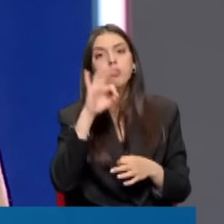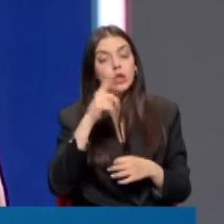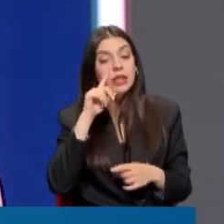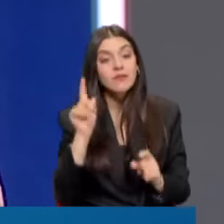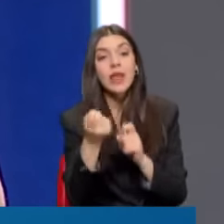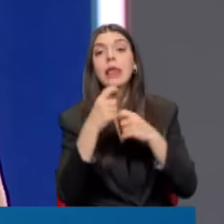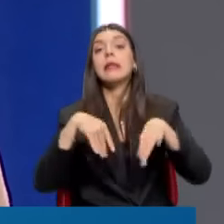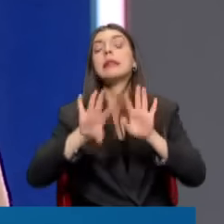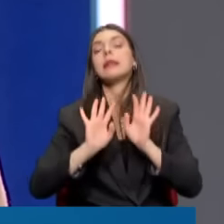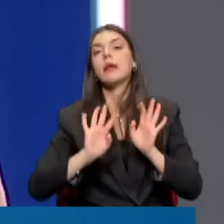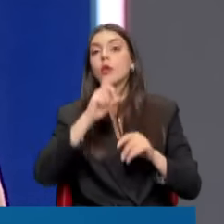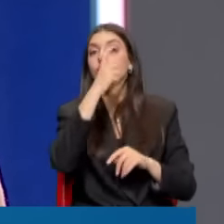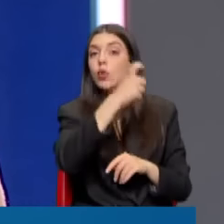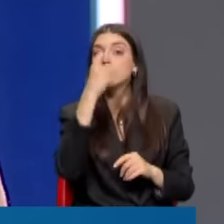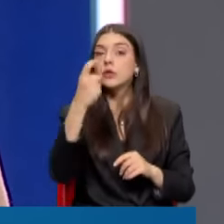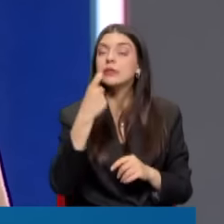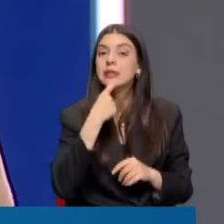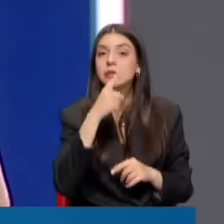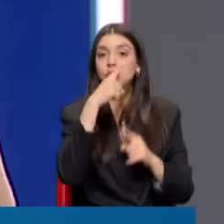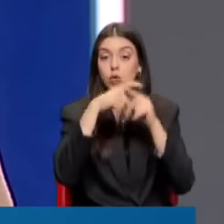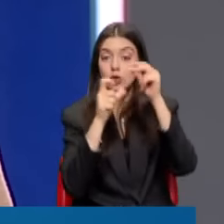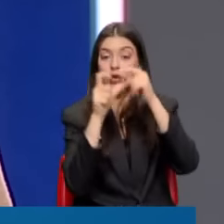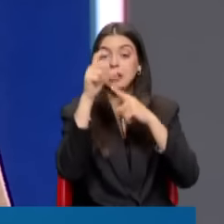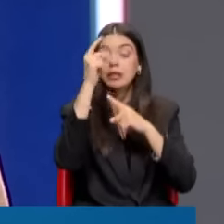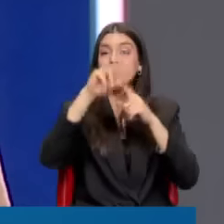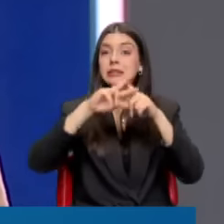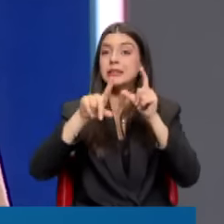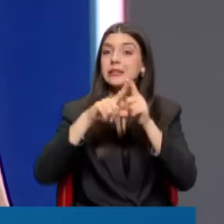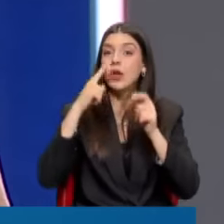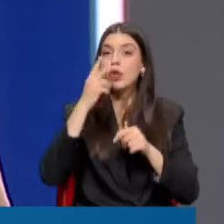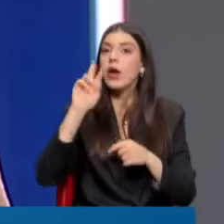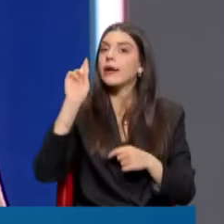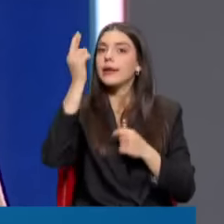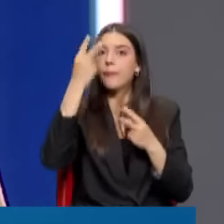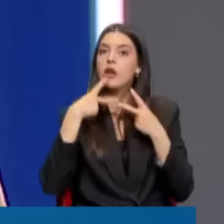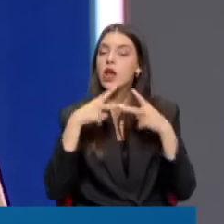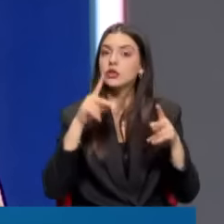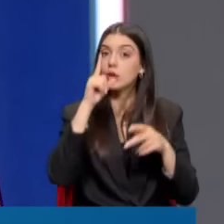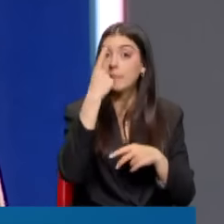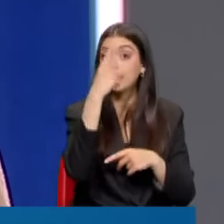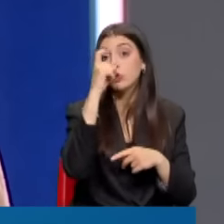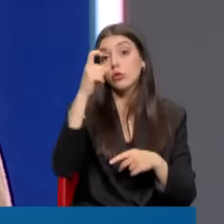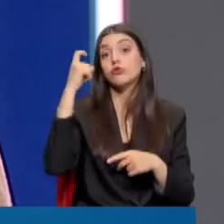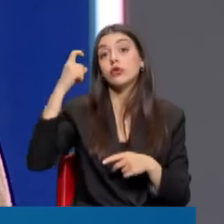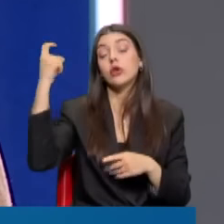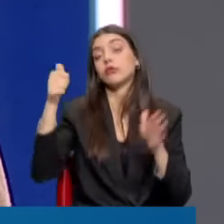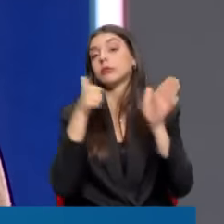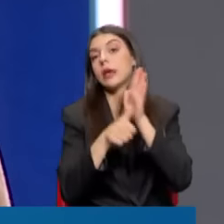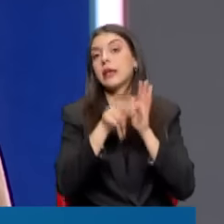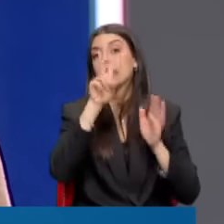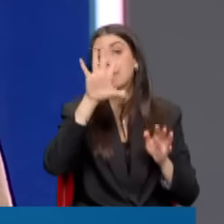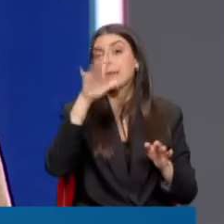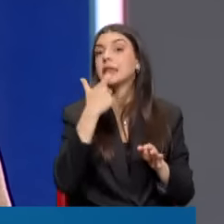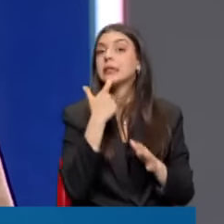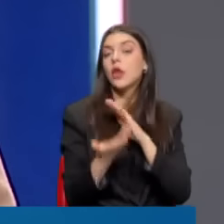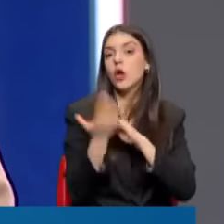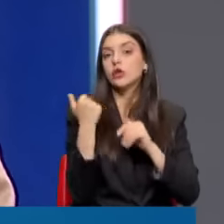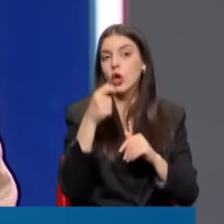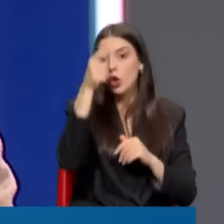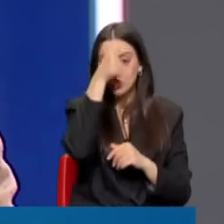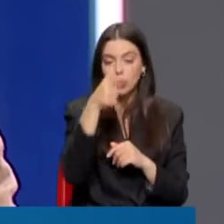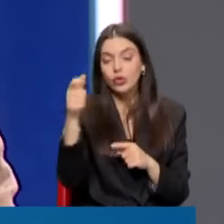bir şey değil bu 99 yılında TÜSİAD Tam da bu konuya ilişkin bir rapor yayınlıyor 99 yılında yani bundan 25 sene evvel Türkiye'nin